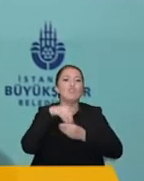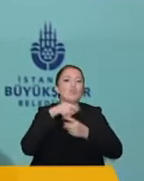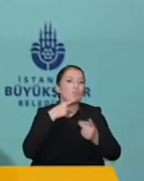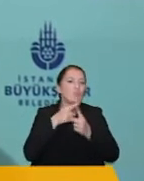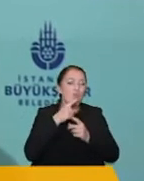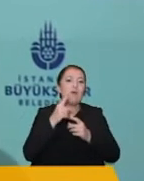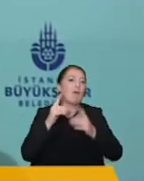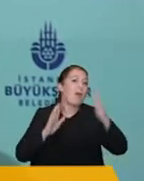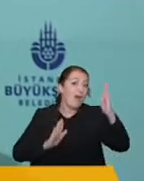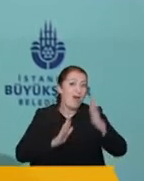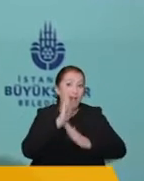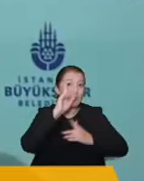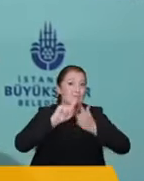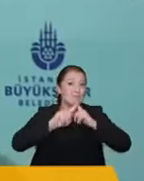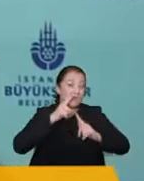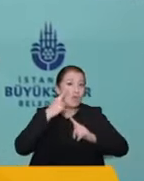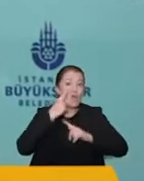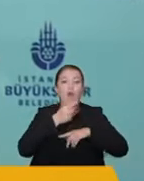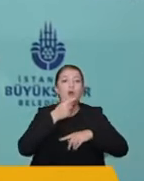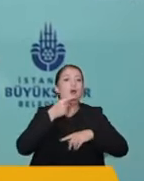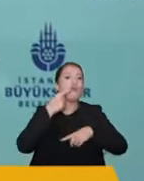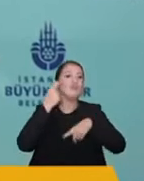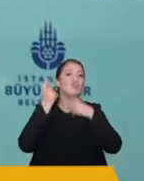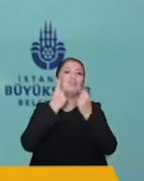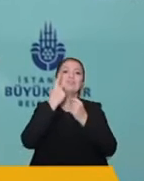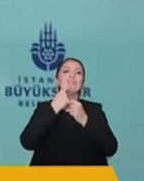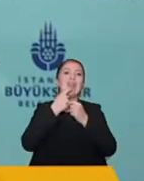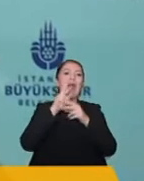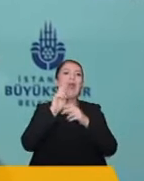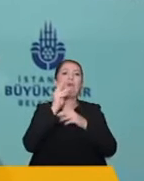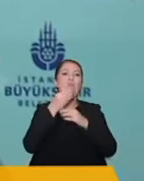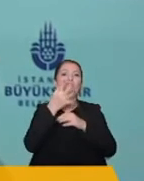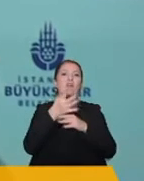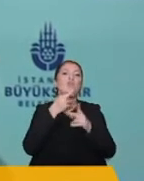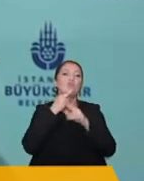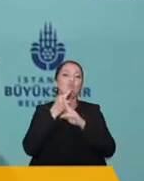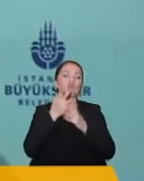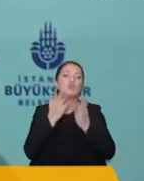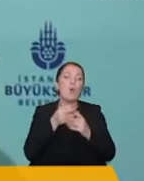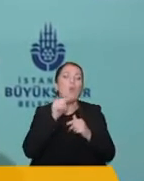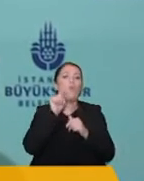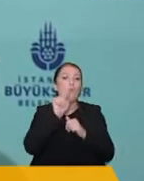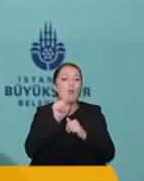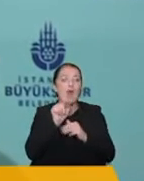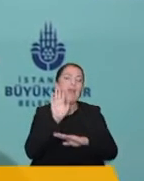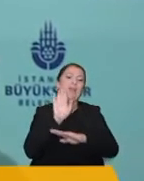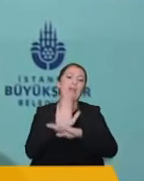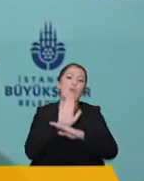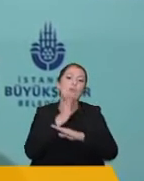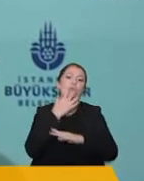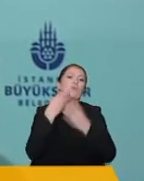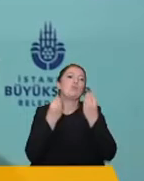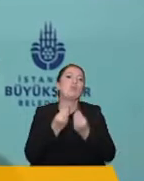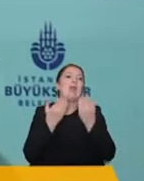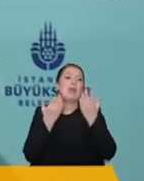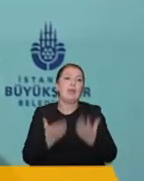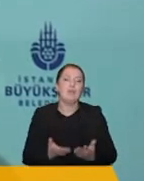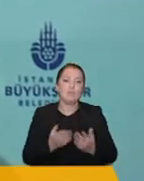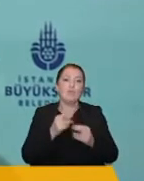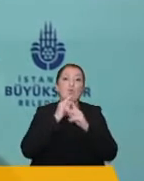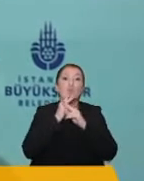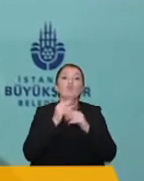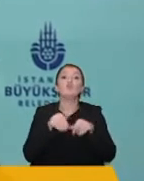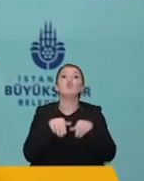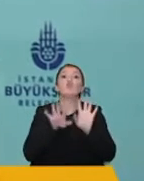Muhalefet faaliyet raporunu verdiğinde konuşacak. Bunlar da demokrasinin güzellikleri.